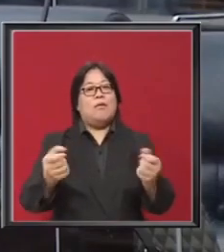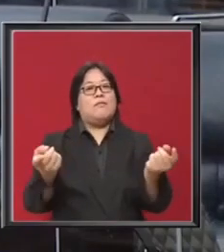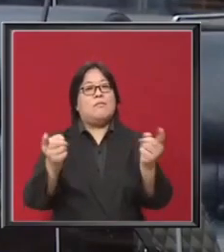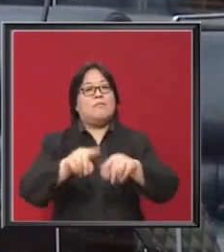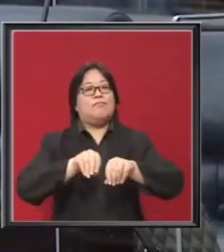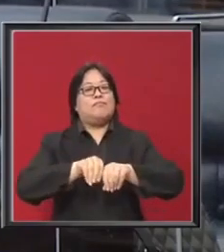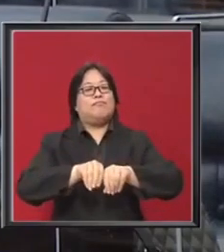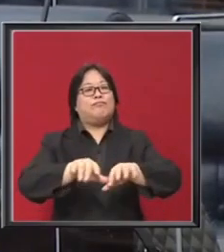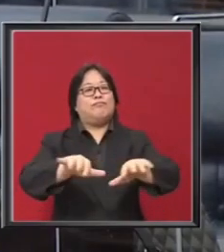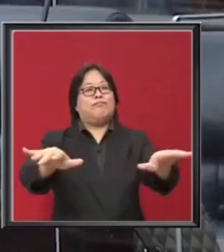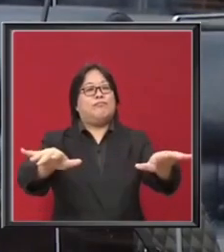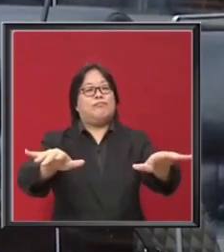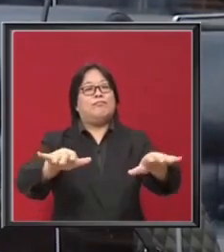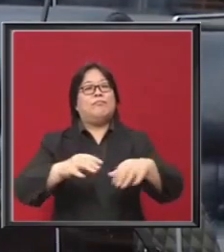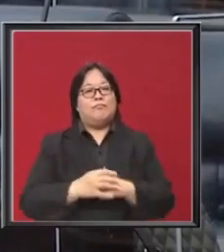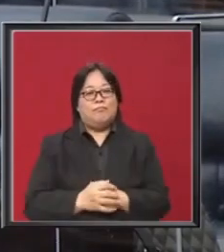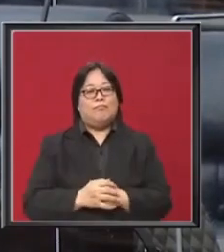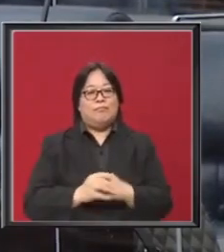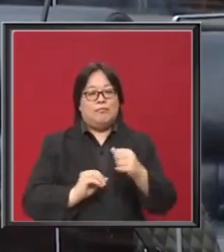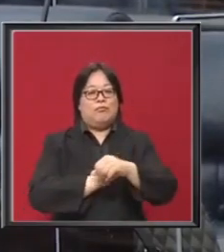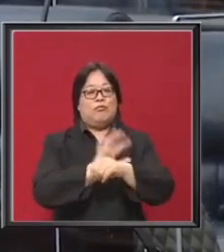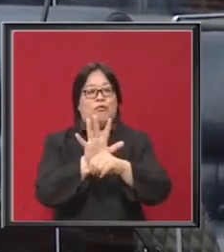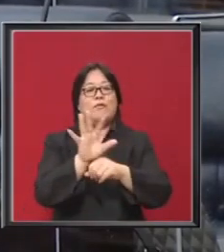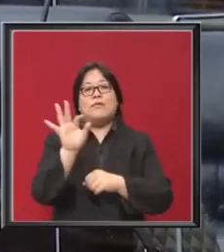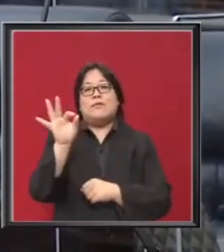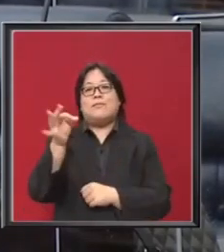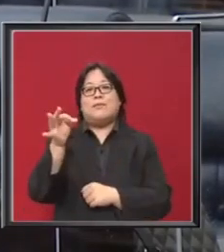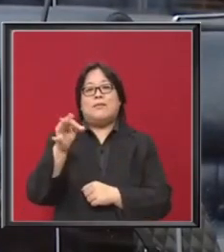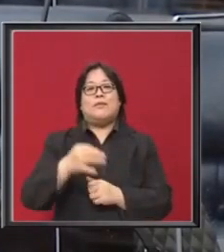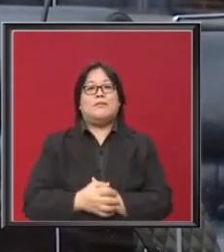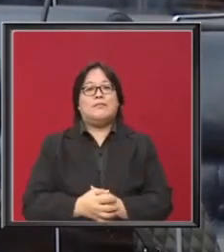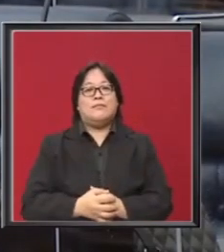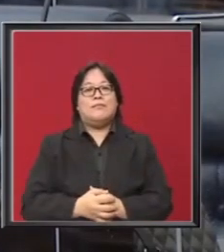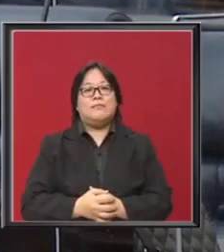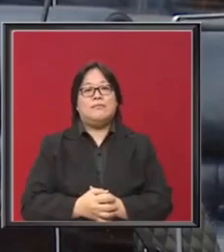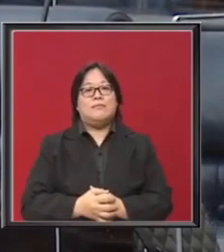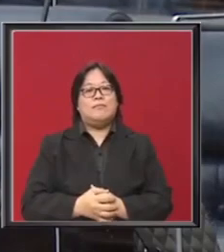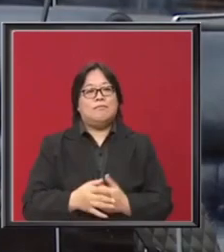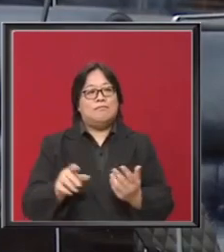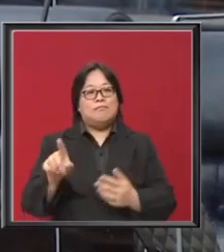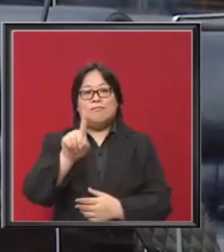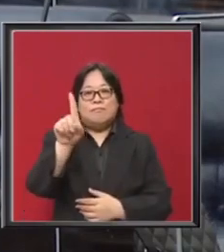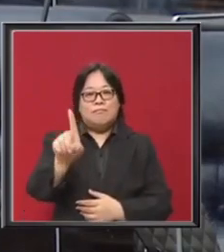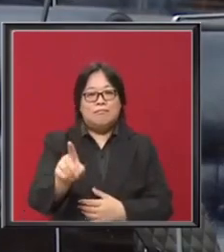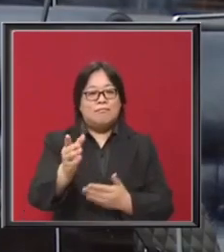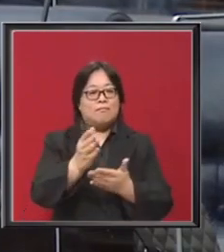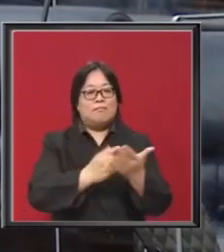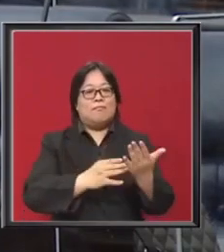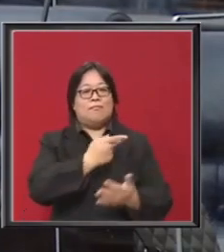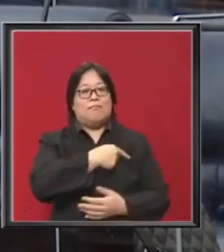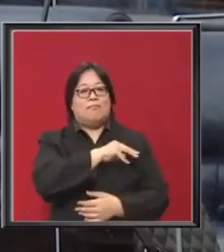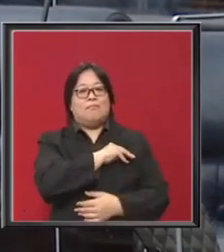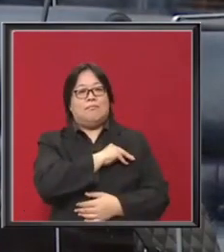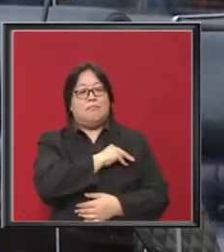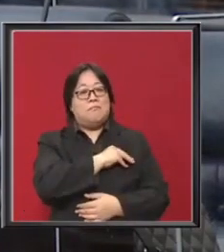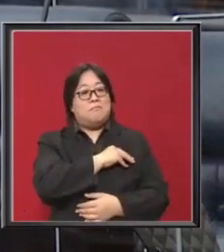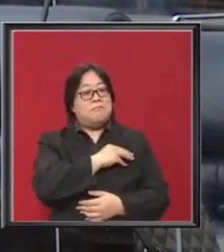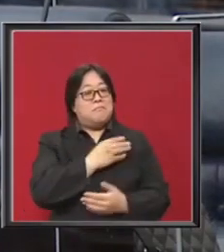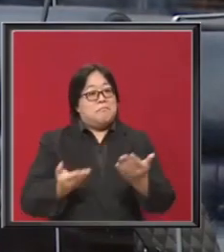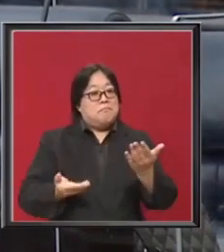penularan wabah pen demi coffee 19 ini Adakah PH Kementerian